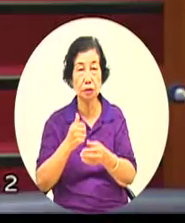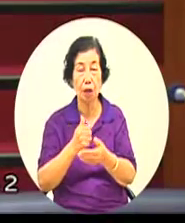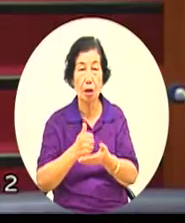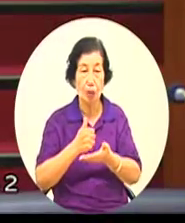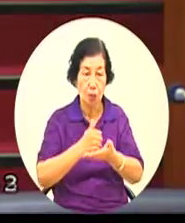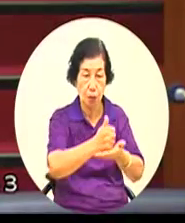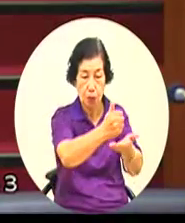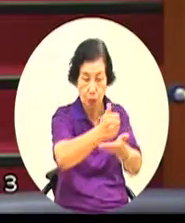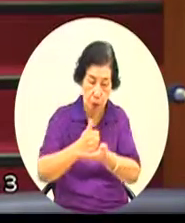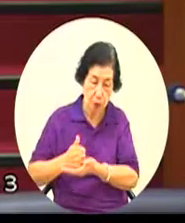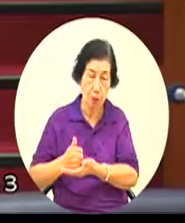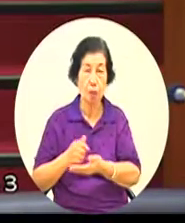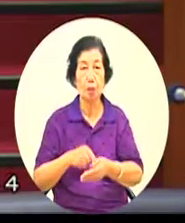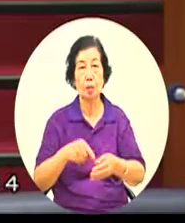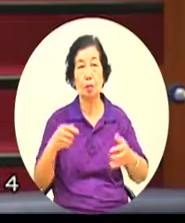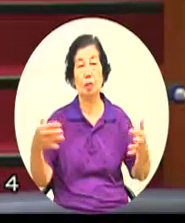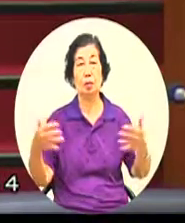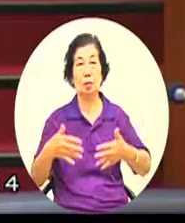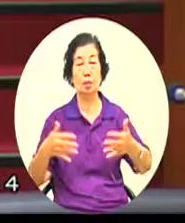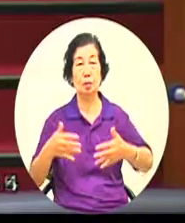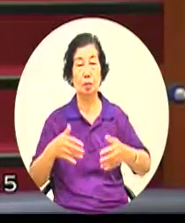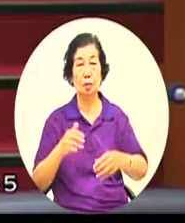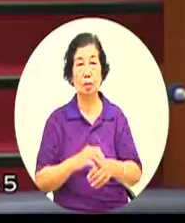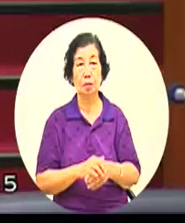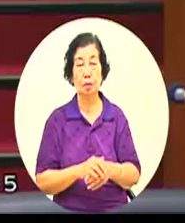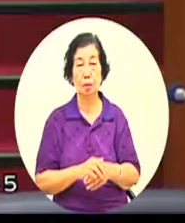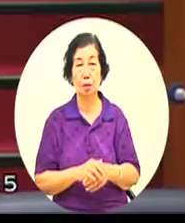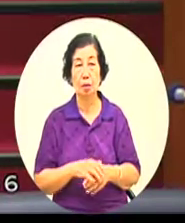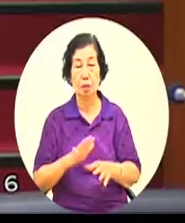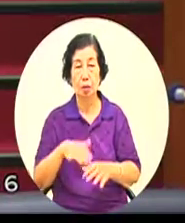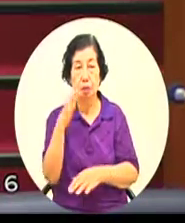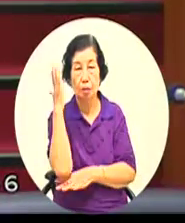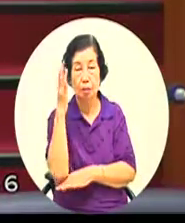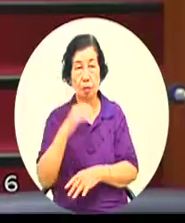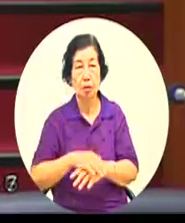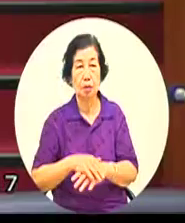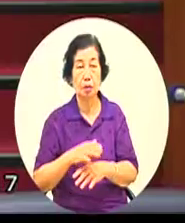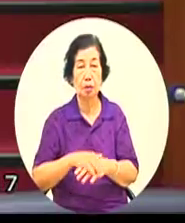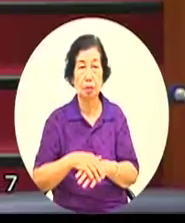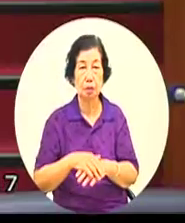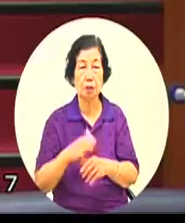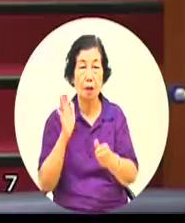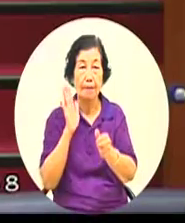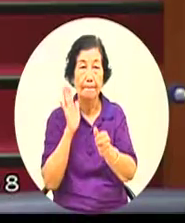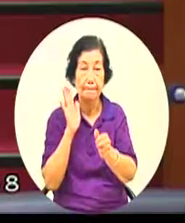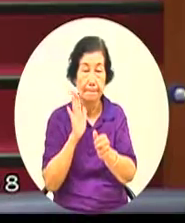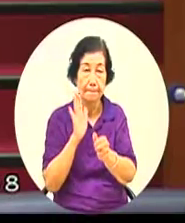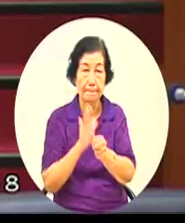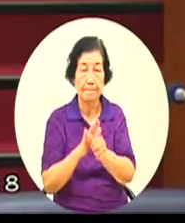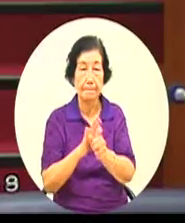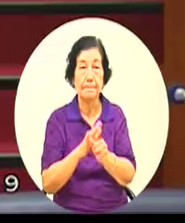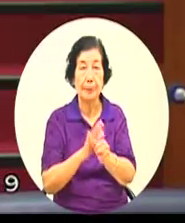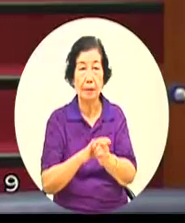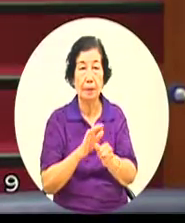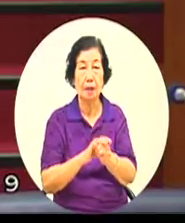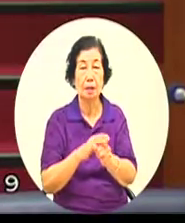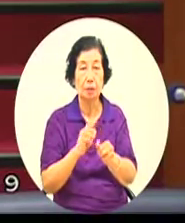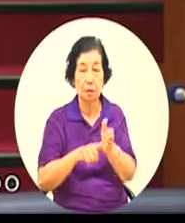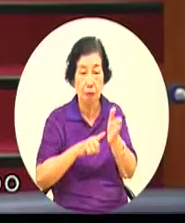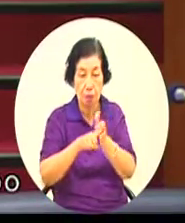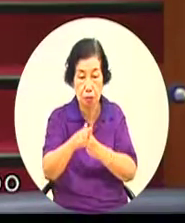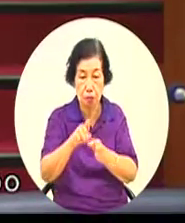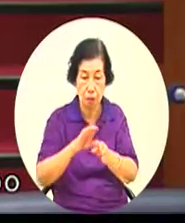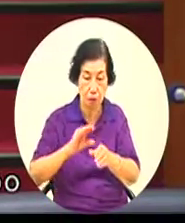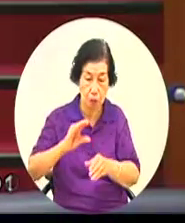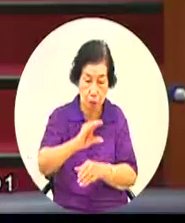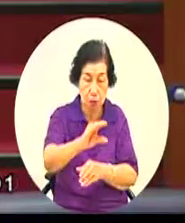跟由我们公部门来提供专车做这样的接送会不会比较好？评估